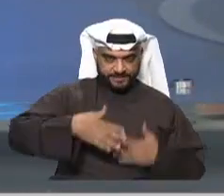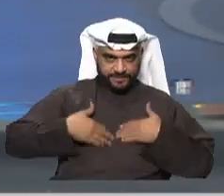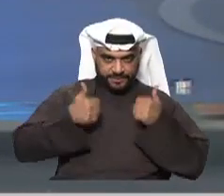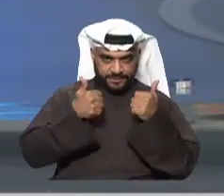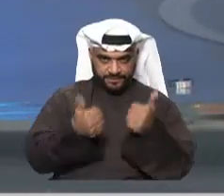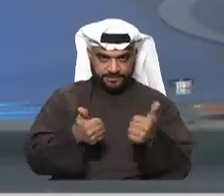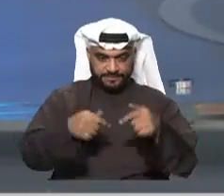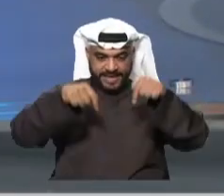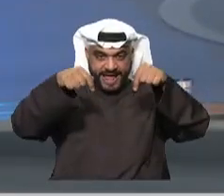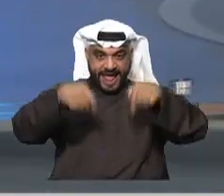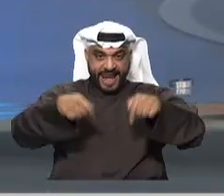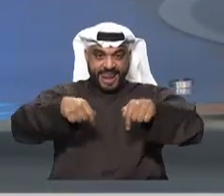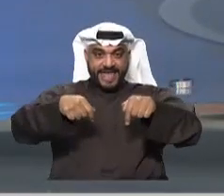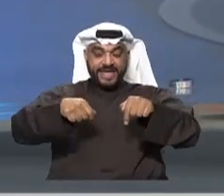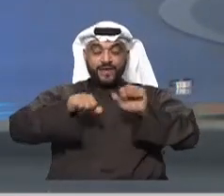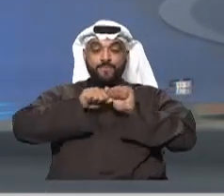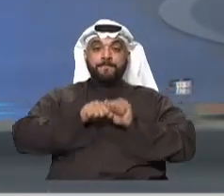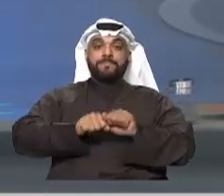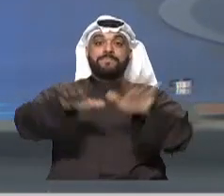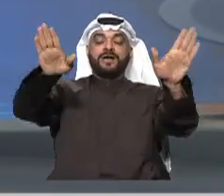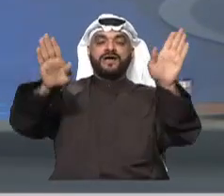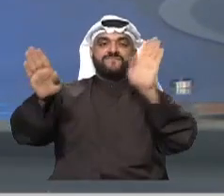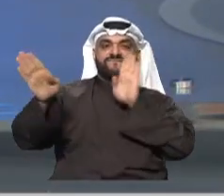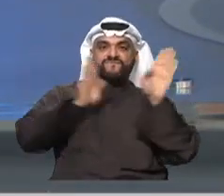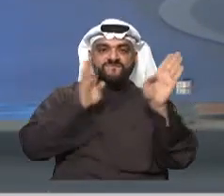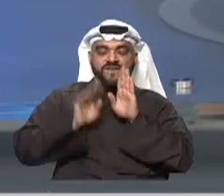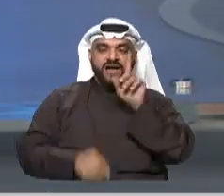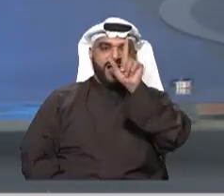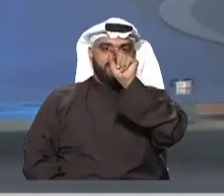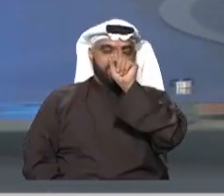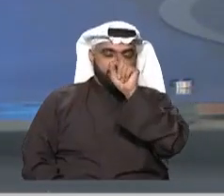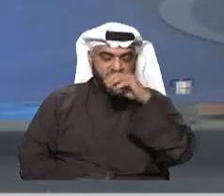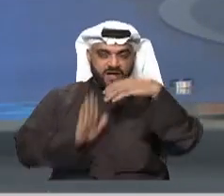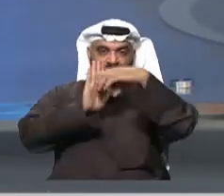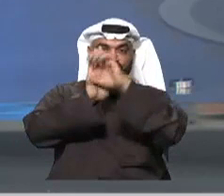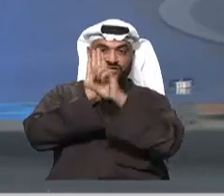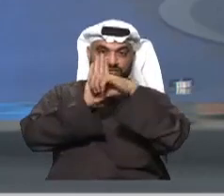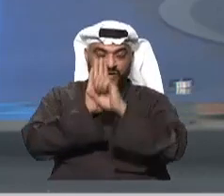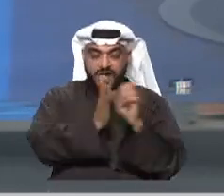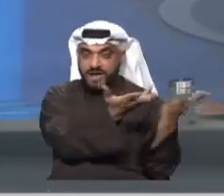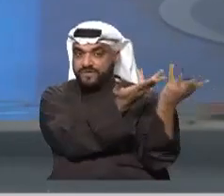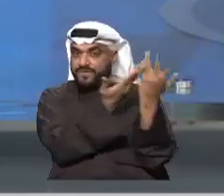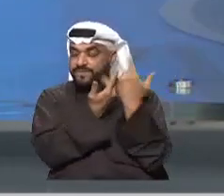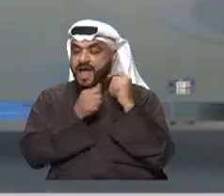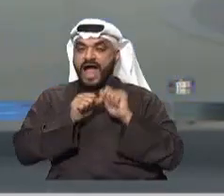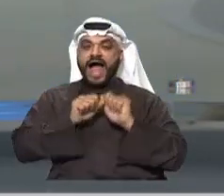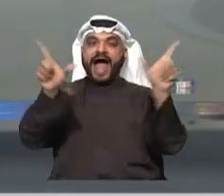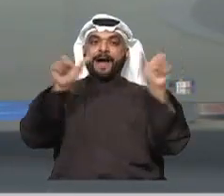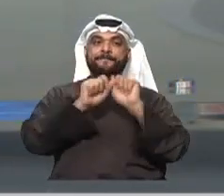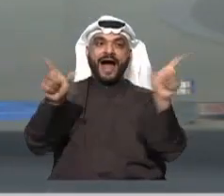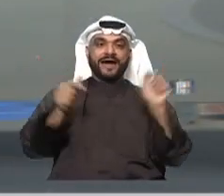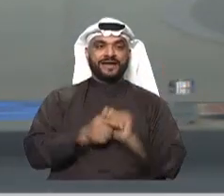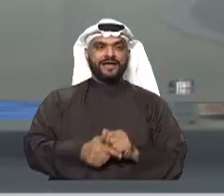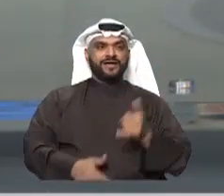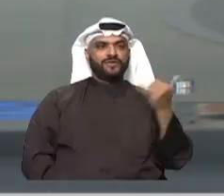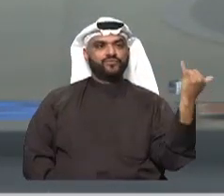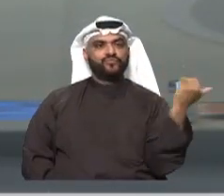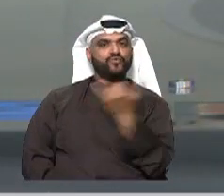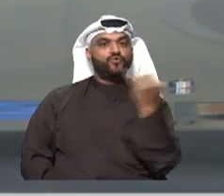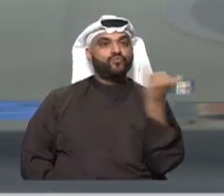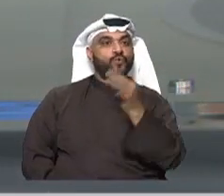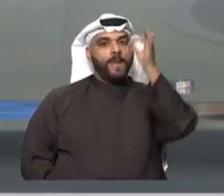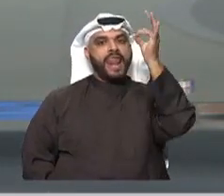ما انتشار استخدام الوسائل التواصل الاجتماعي والحصول على الاخبار عن طريقها جاءت الضروره الى